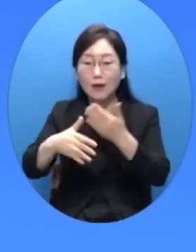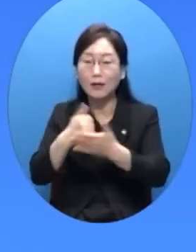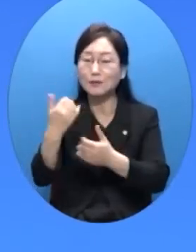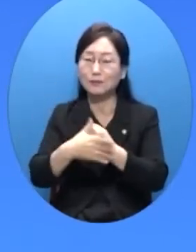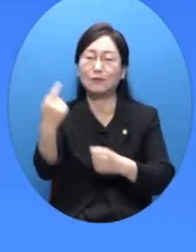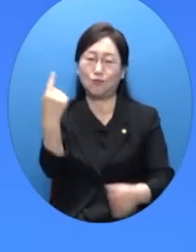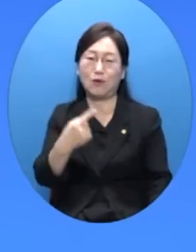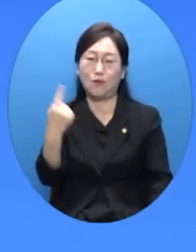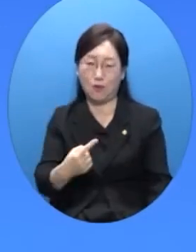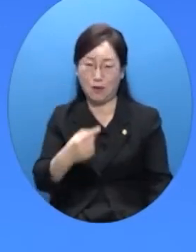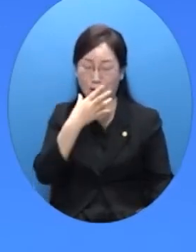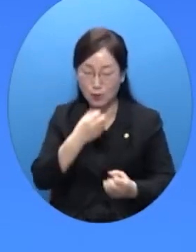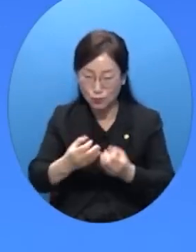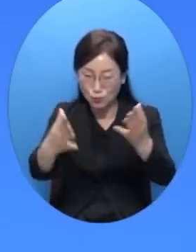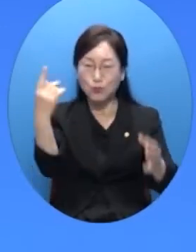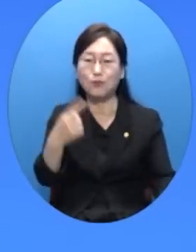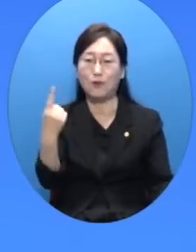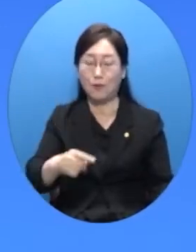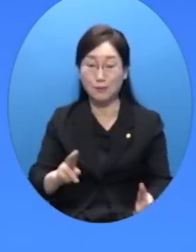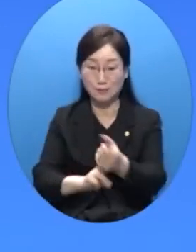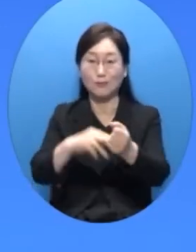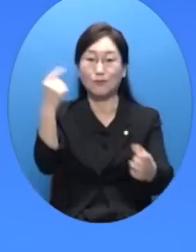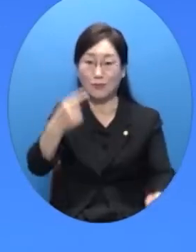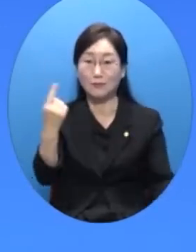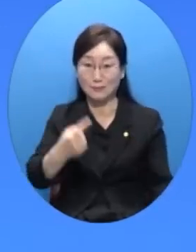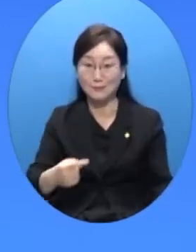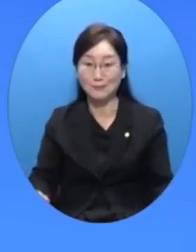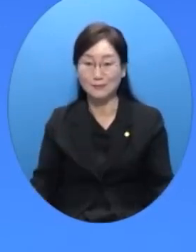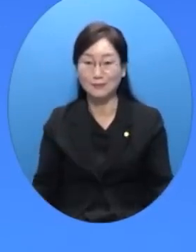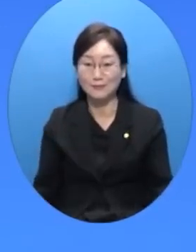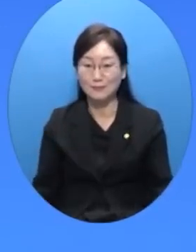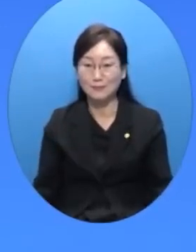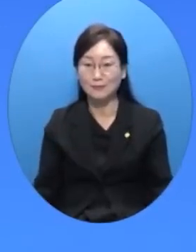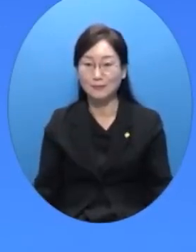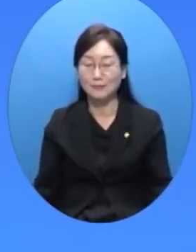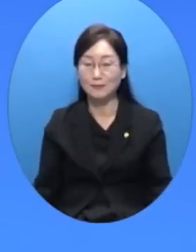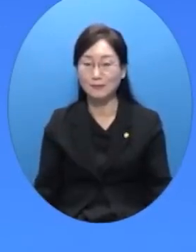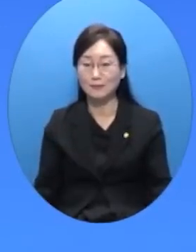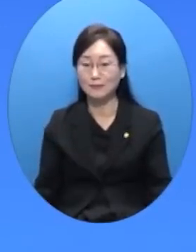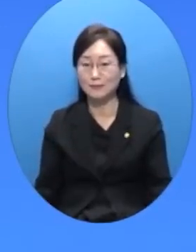은혜가 임합니다. 축복이 임합니다. 기적이 임하게 되는 것입니다.